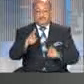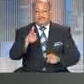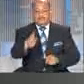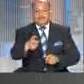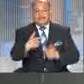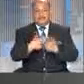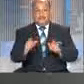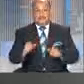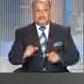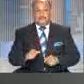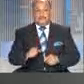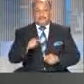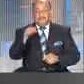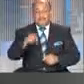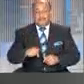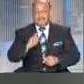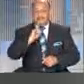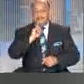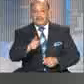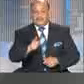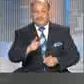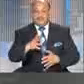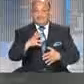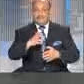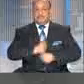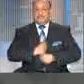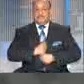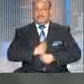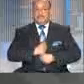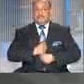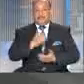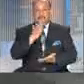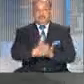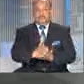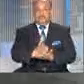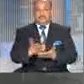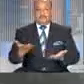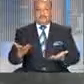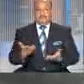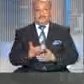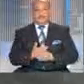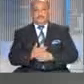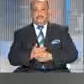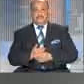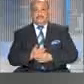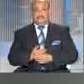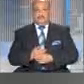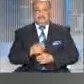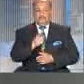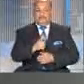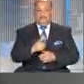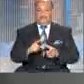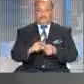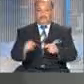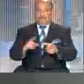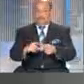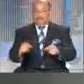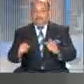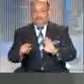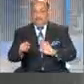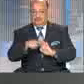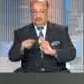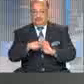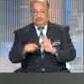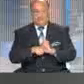غير متوفرة، نية إطلاق النار غير متوفرة، ما فكرش باش يطلق عليه النار من الأساس، وبالتالي فإن